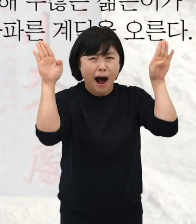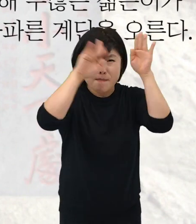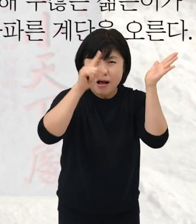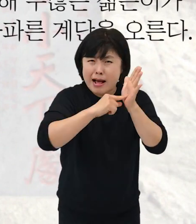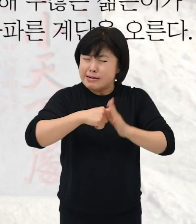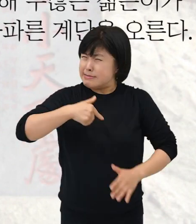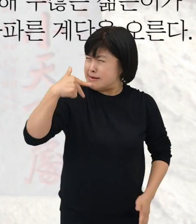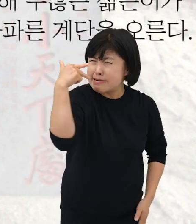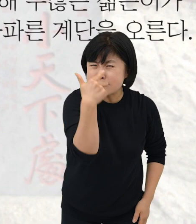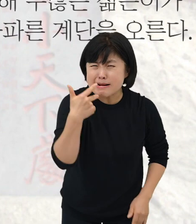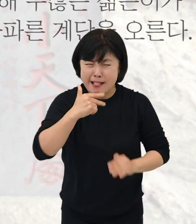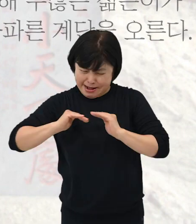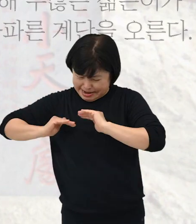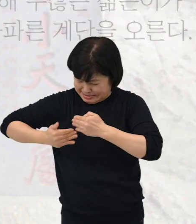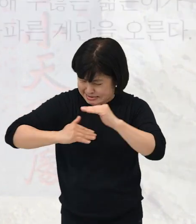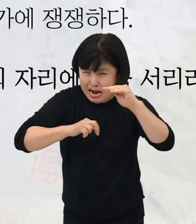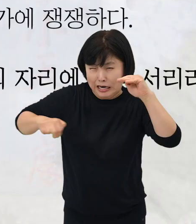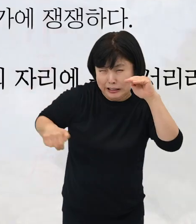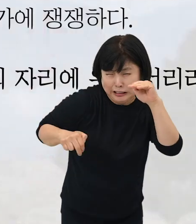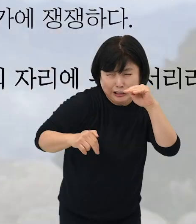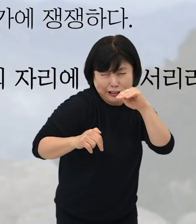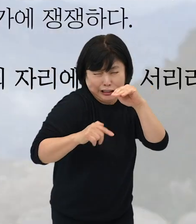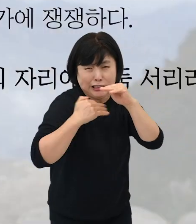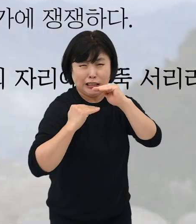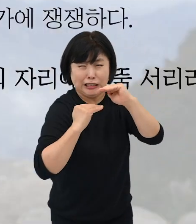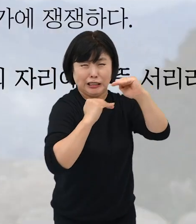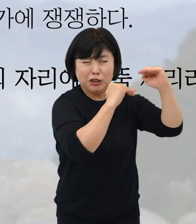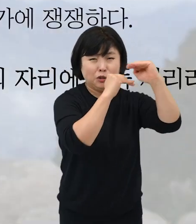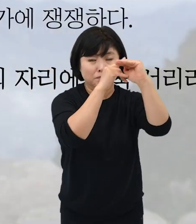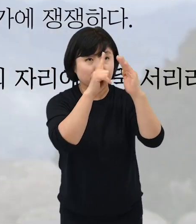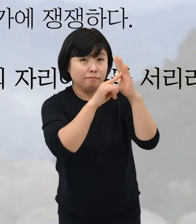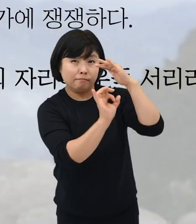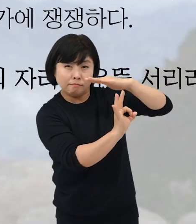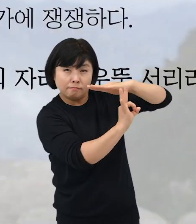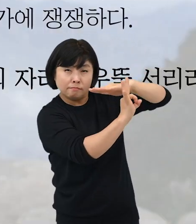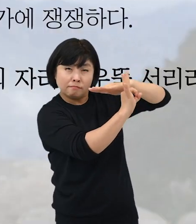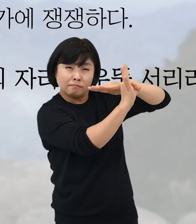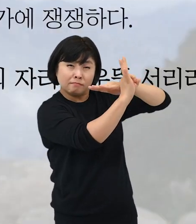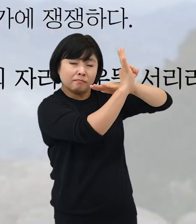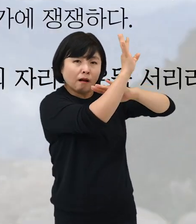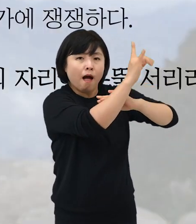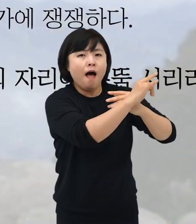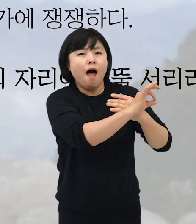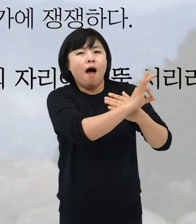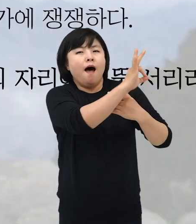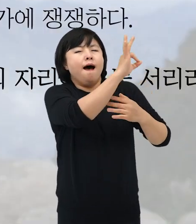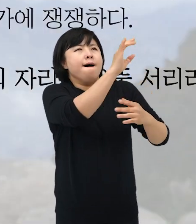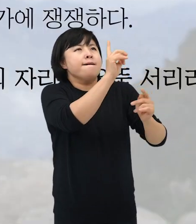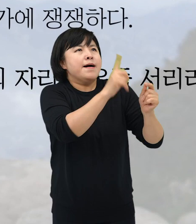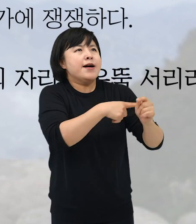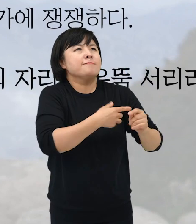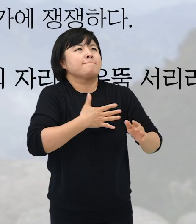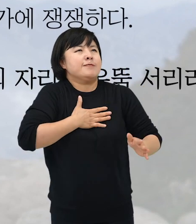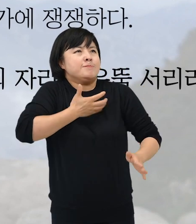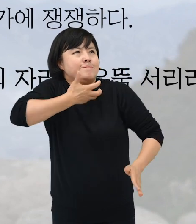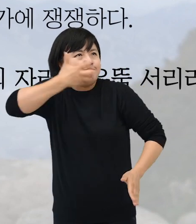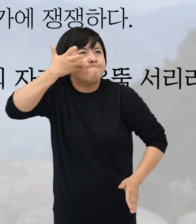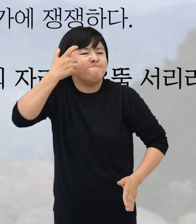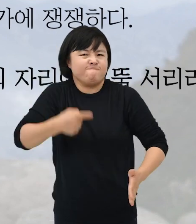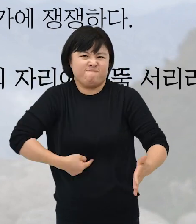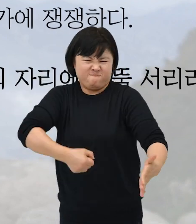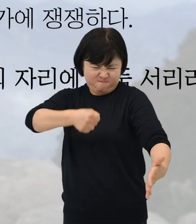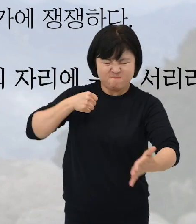개의 가파른 계단을 오른다. 그리고 동쪽에서 힘차게 떠오르는 태양을 보면서 자신의 꿈을 새기고